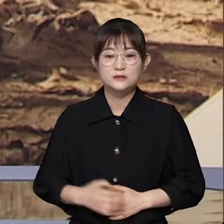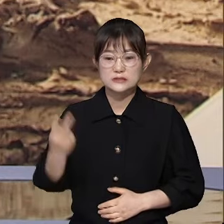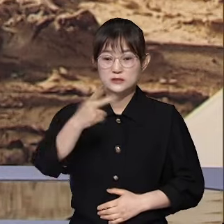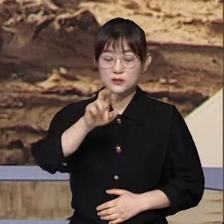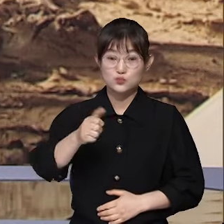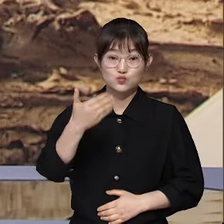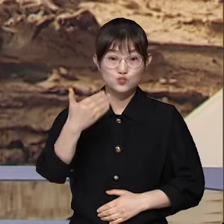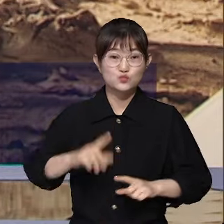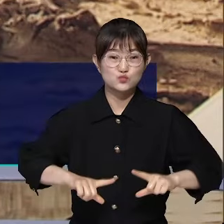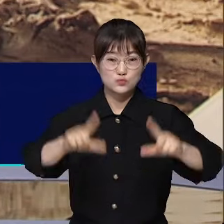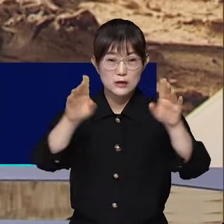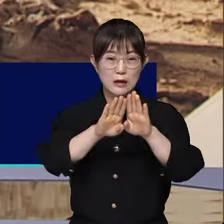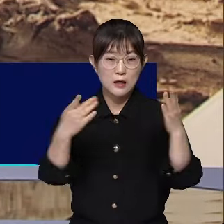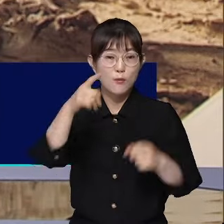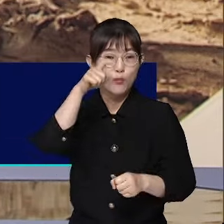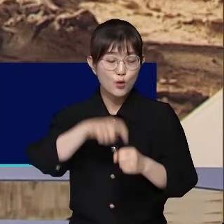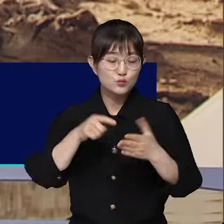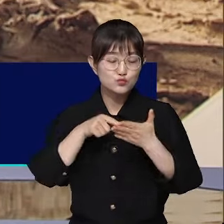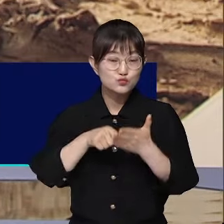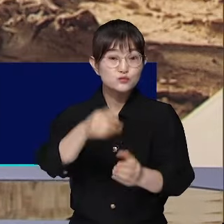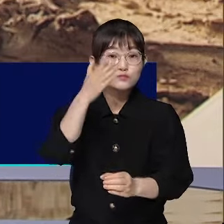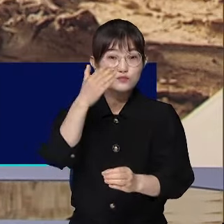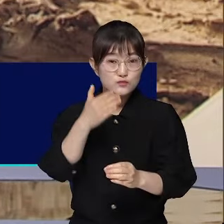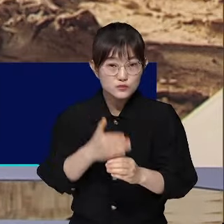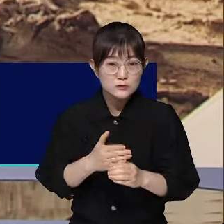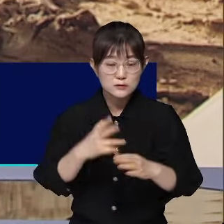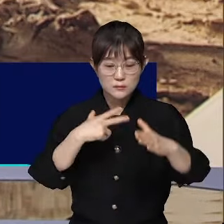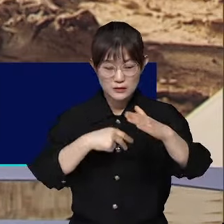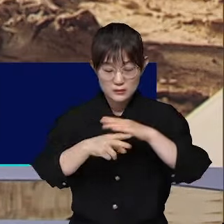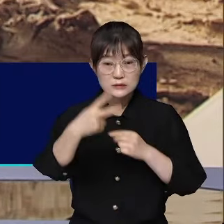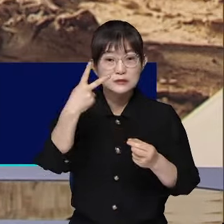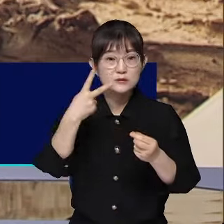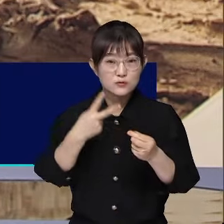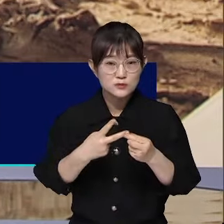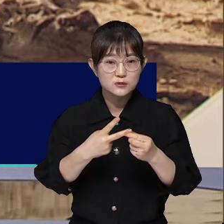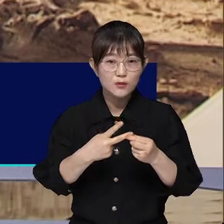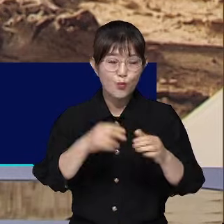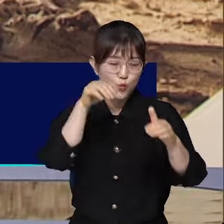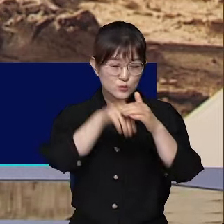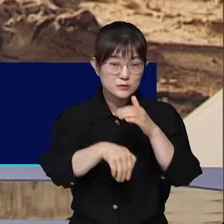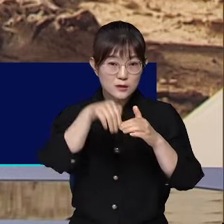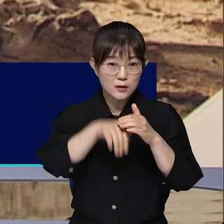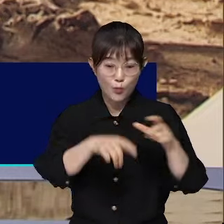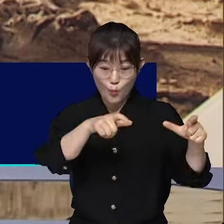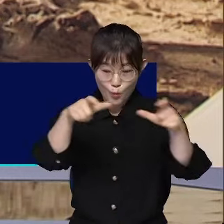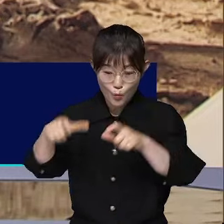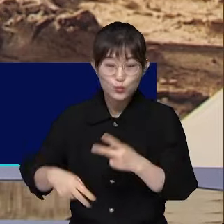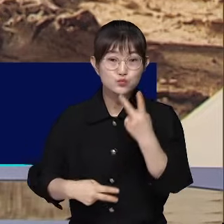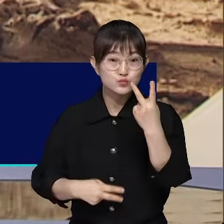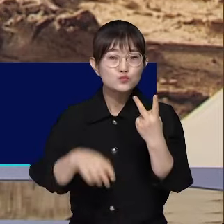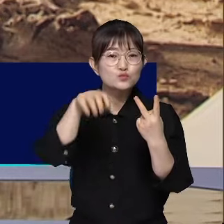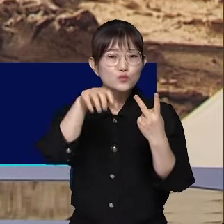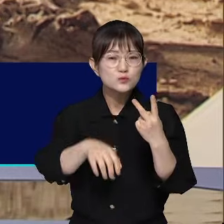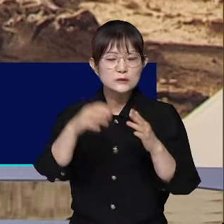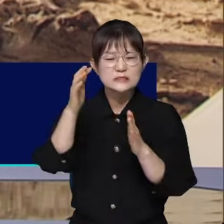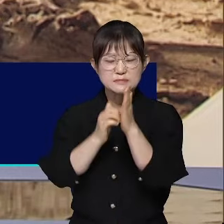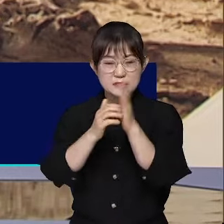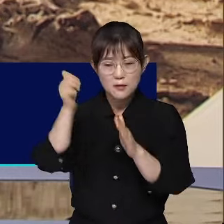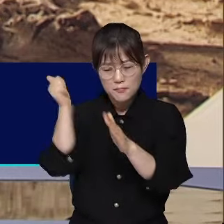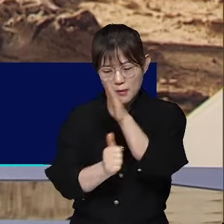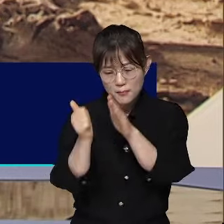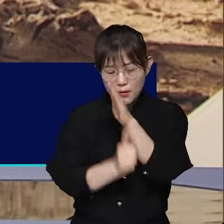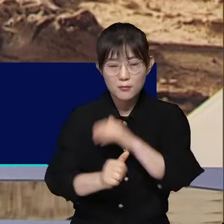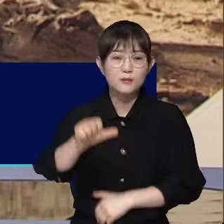오늘 2029년 개통을 목표로 추진되고 있는 광주 도시철도 2호선 2단계 2개 공구가 다섯 번째